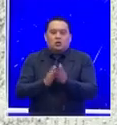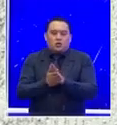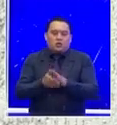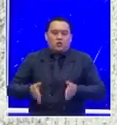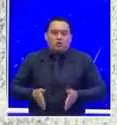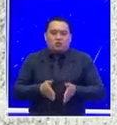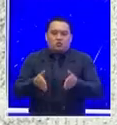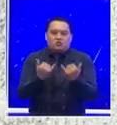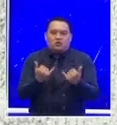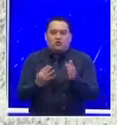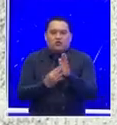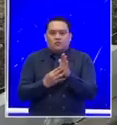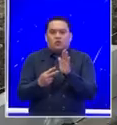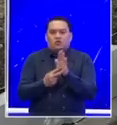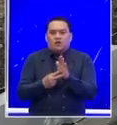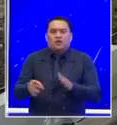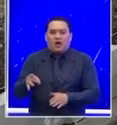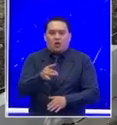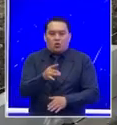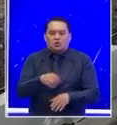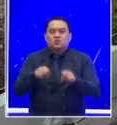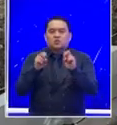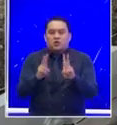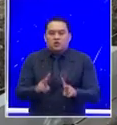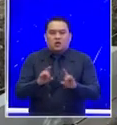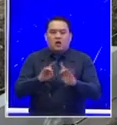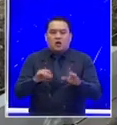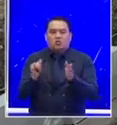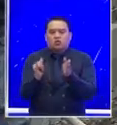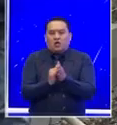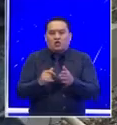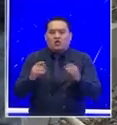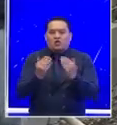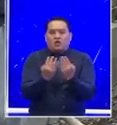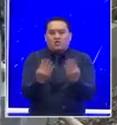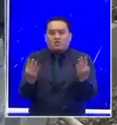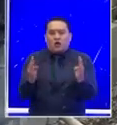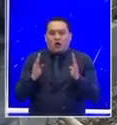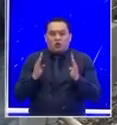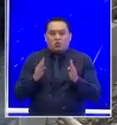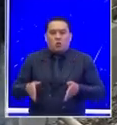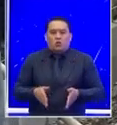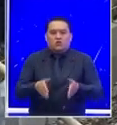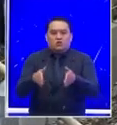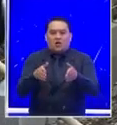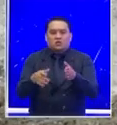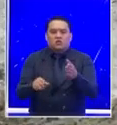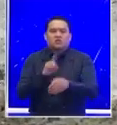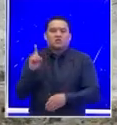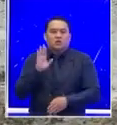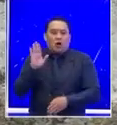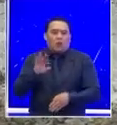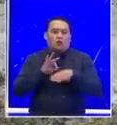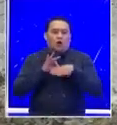районе 8-9 микрорайон. Как заверили специалисты, помимо установки ограждений, обустройства тротуаров и установки дорожных знаков,